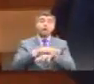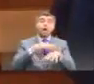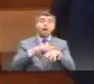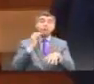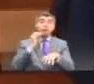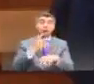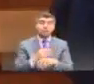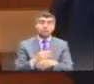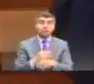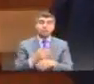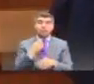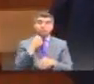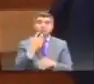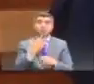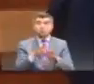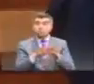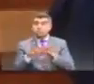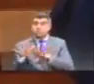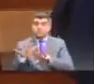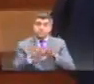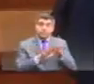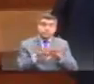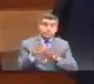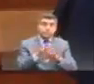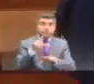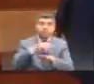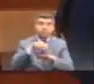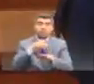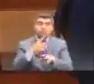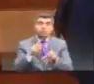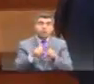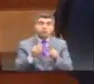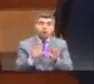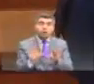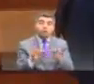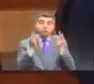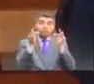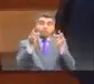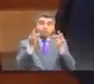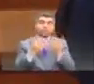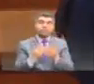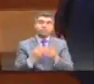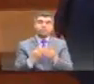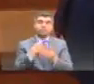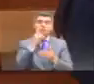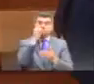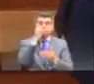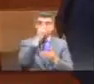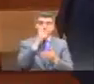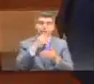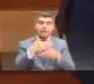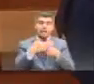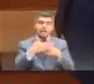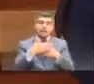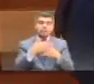المجهودات اللي قمت بها واللي قمنا بها بشكل مشترك من اجل استناف الامر ان تتم معالجه هذا الدور الايله